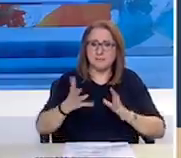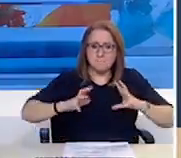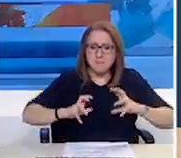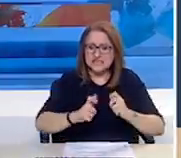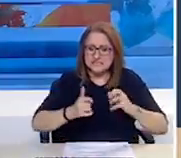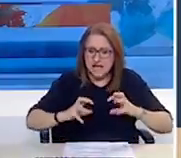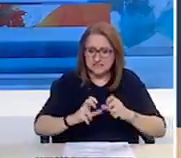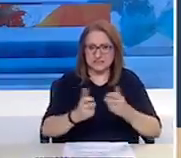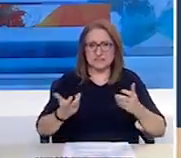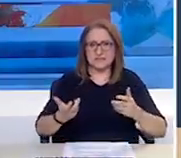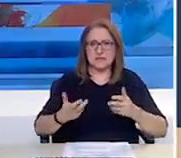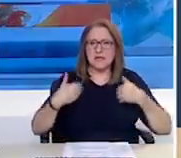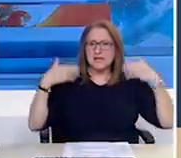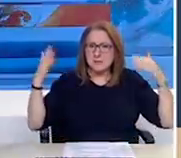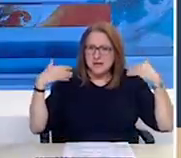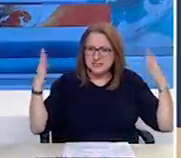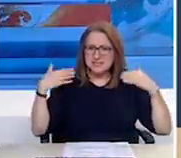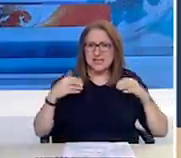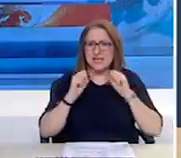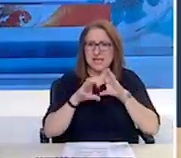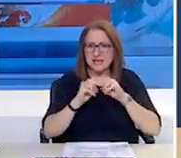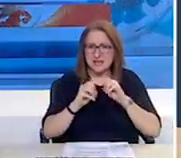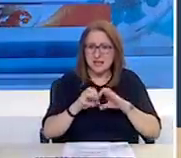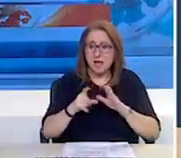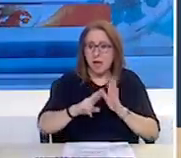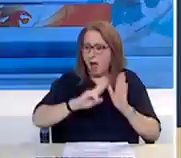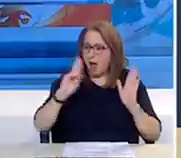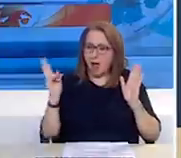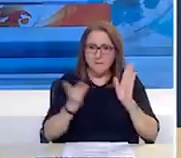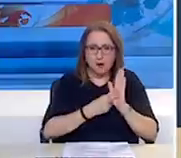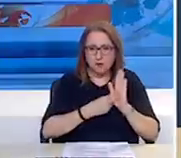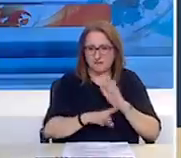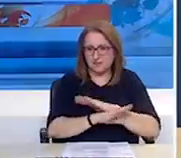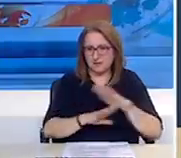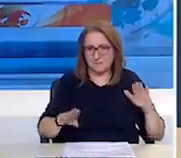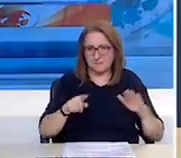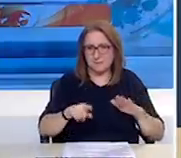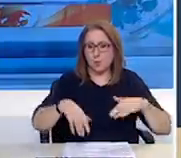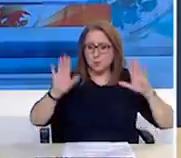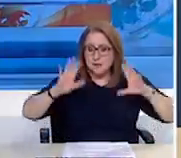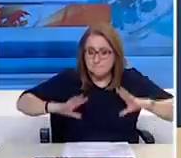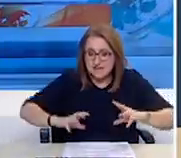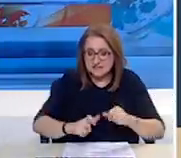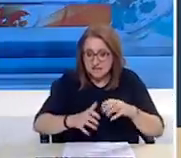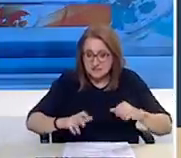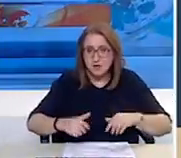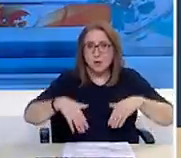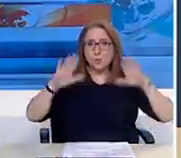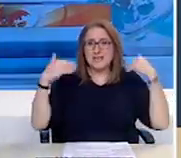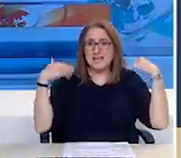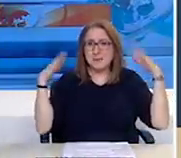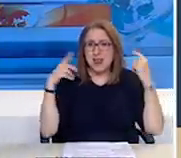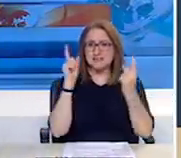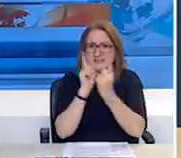μασάζ, πιλάτες και personal training, απαγορεύεται ρητά η παροχή αυτών των υπηρεσιών. Οι επιχειρήσεις